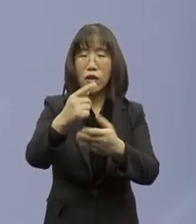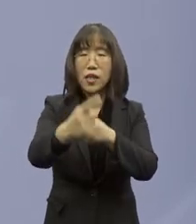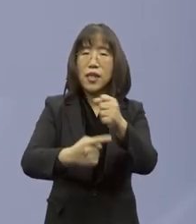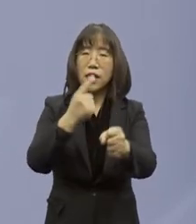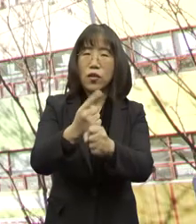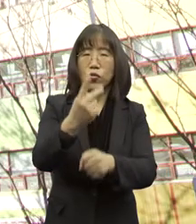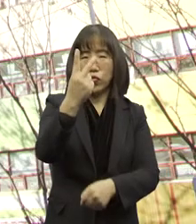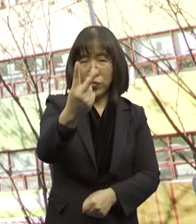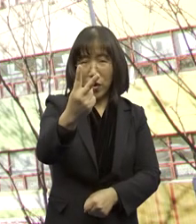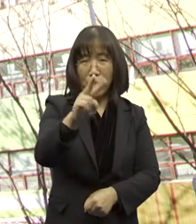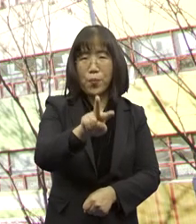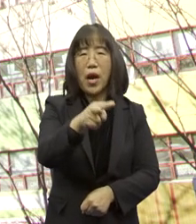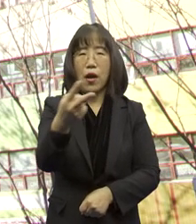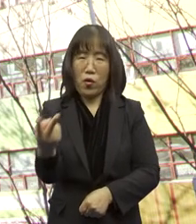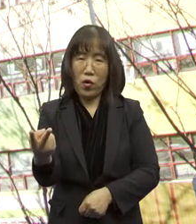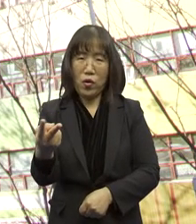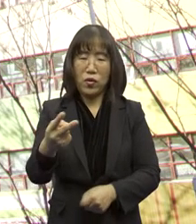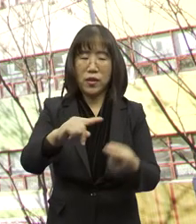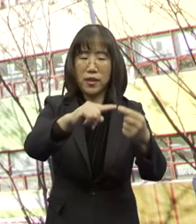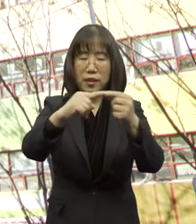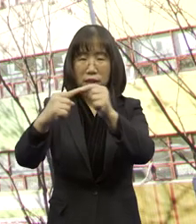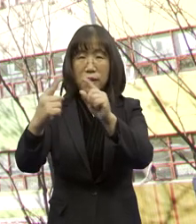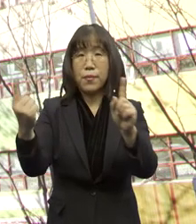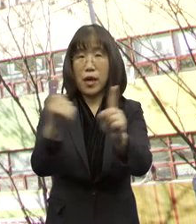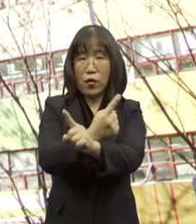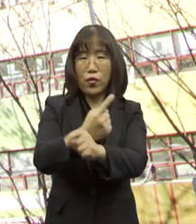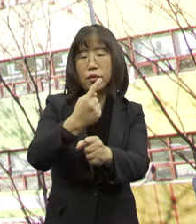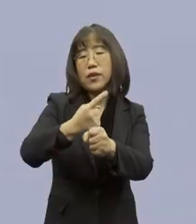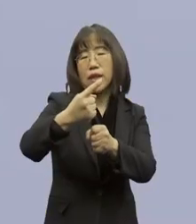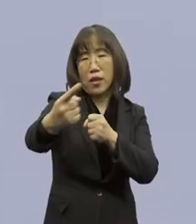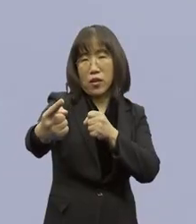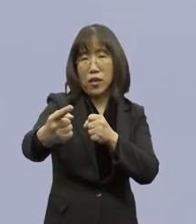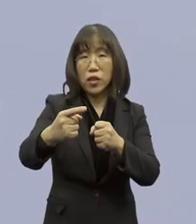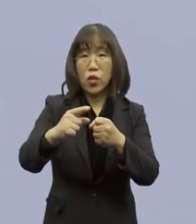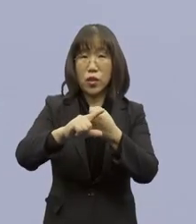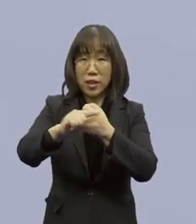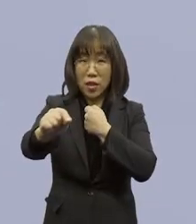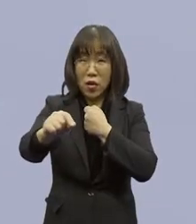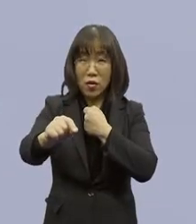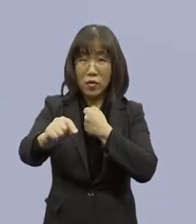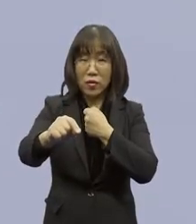한편 강서 희망 글판은 연 2회에 걸쳐 새로운 글귀가 게시되며